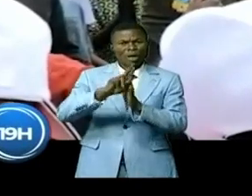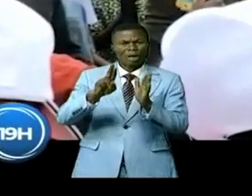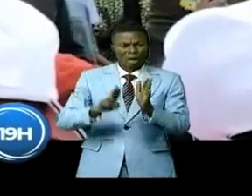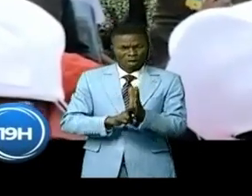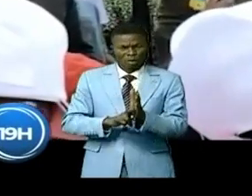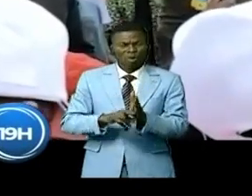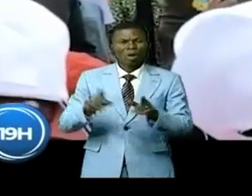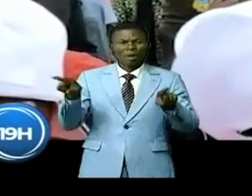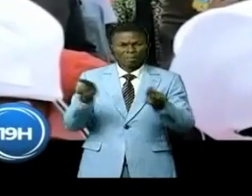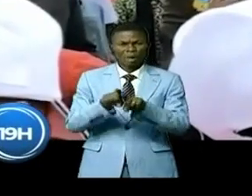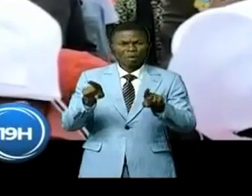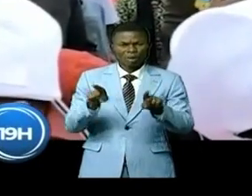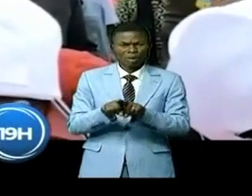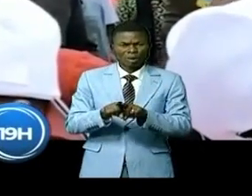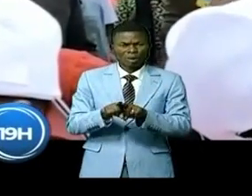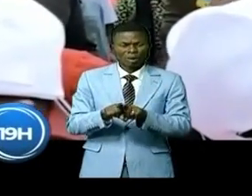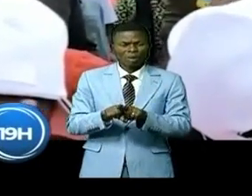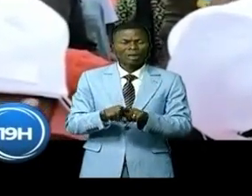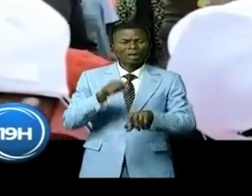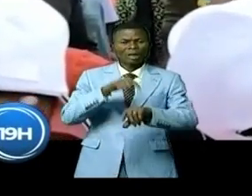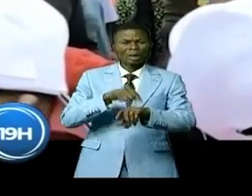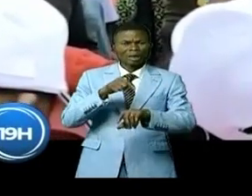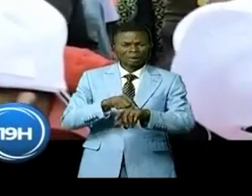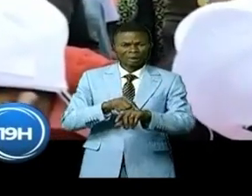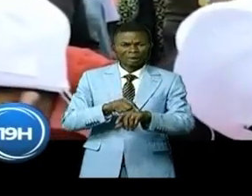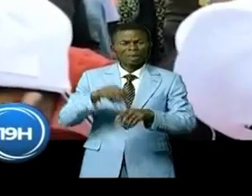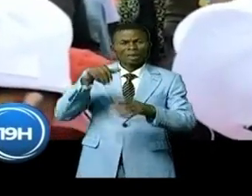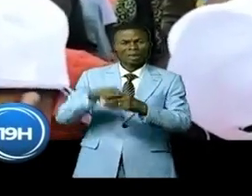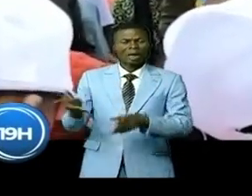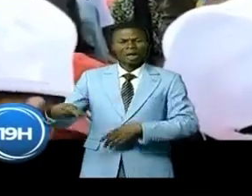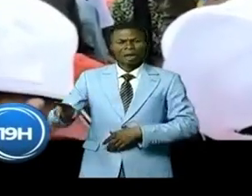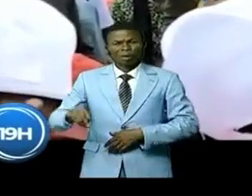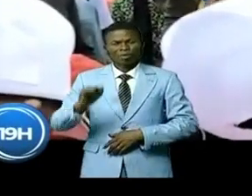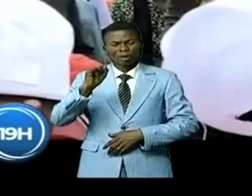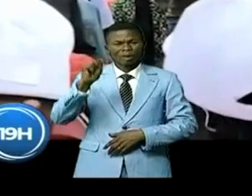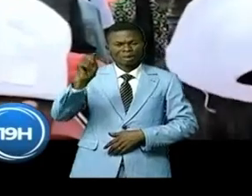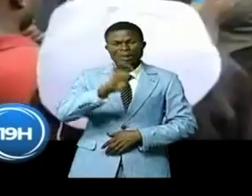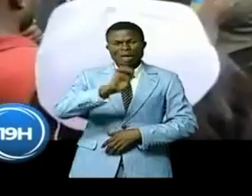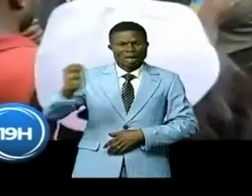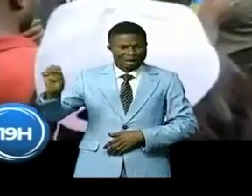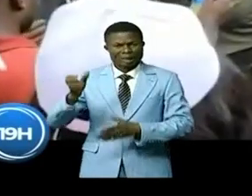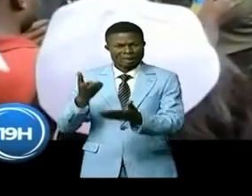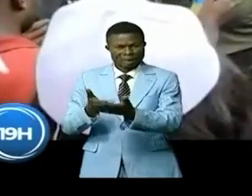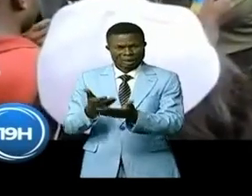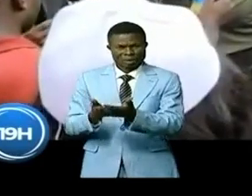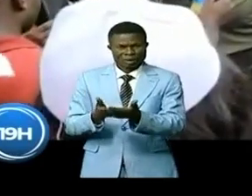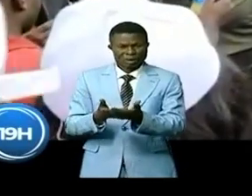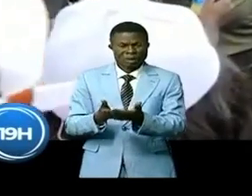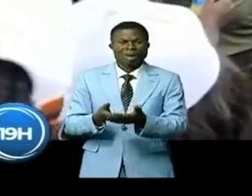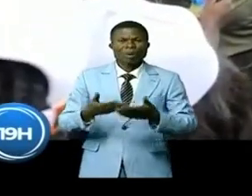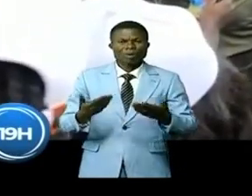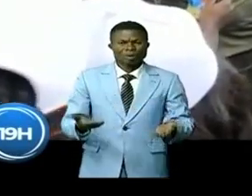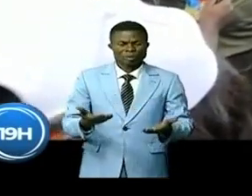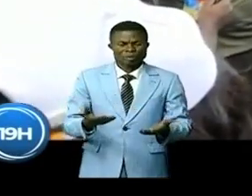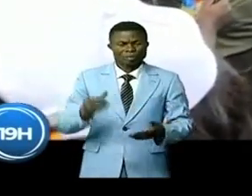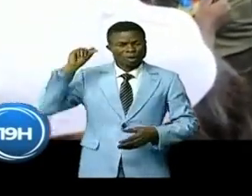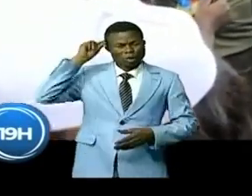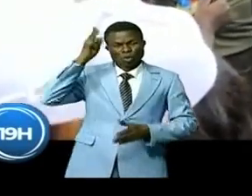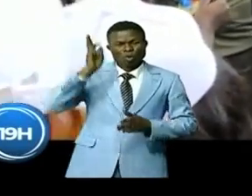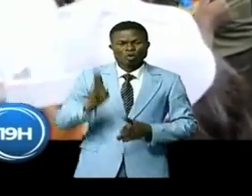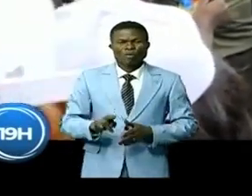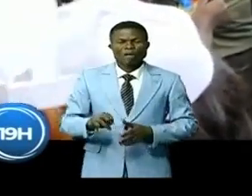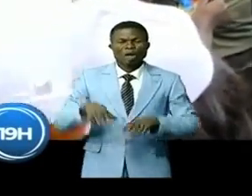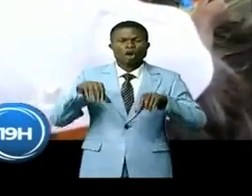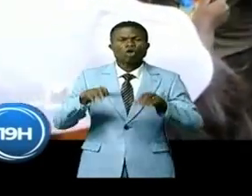conformément à son mandat dans la province de l'Ituri et à l'est de la RDC. Au gouvernement